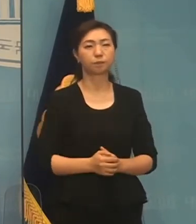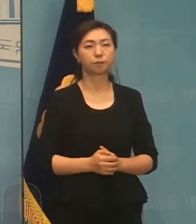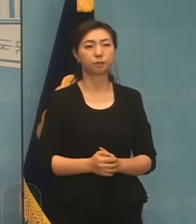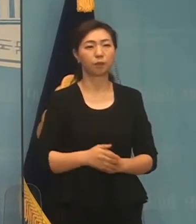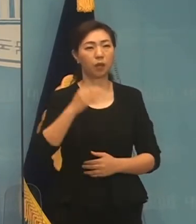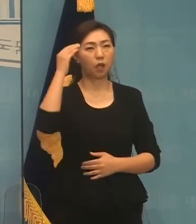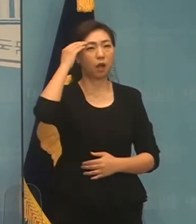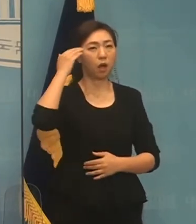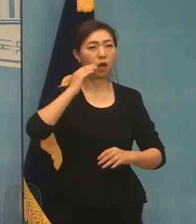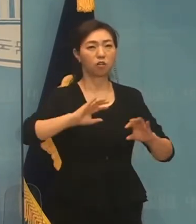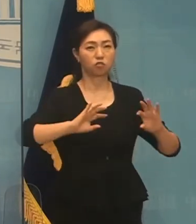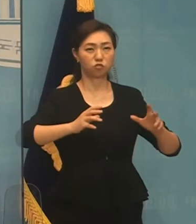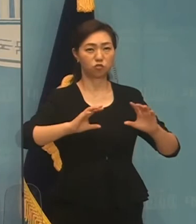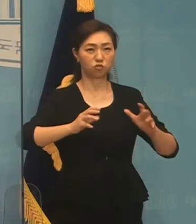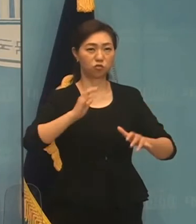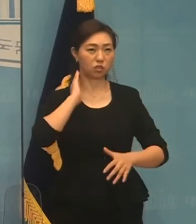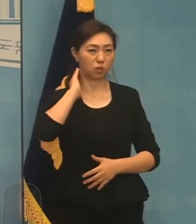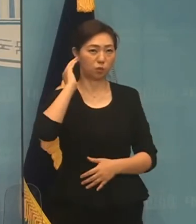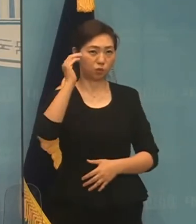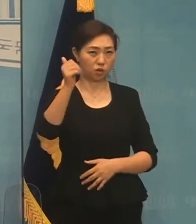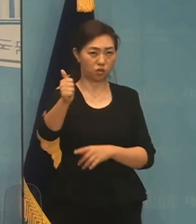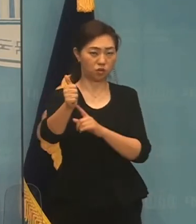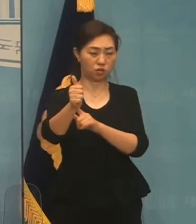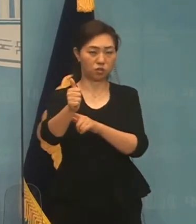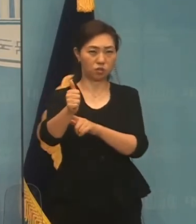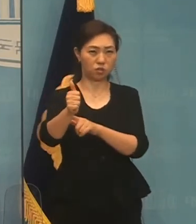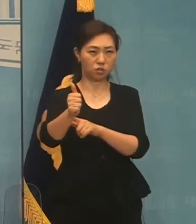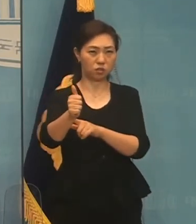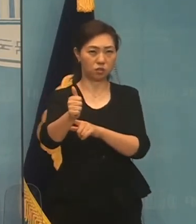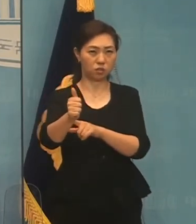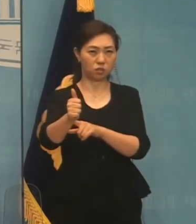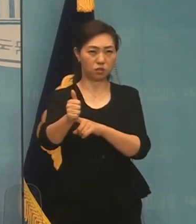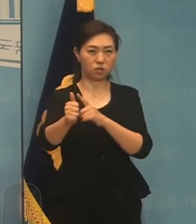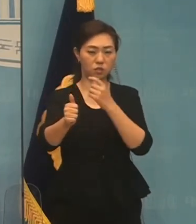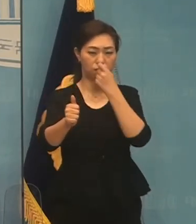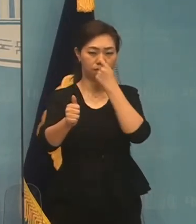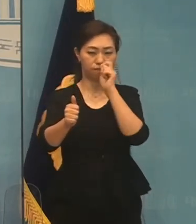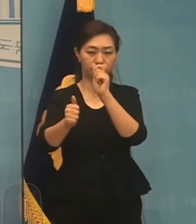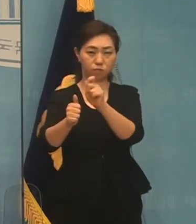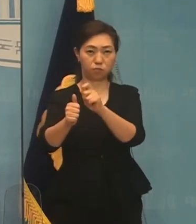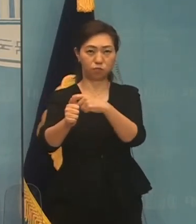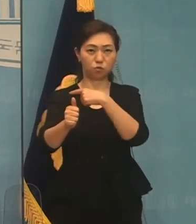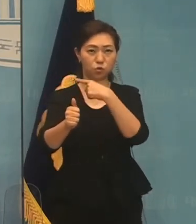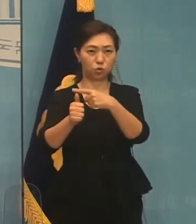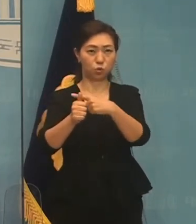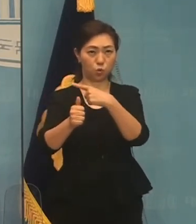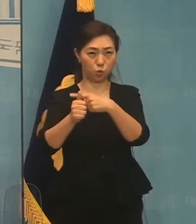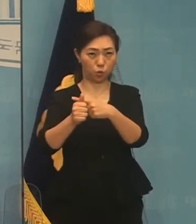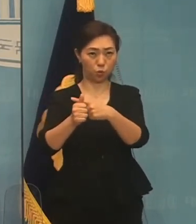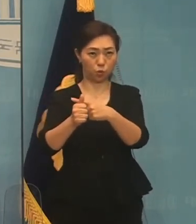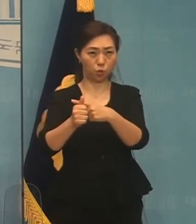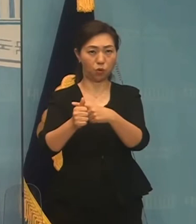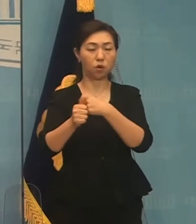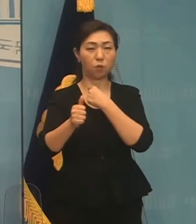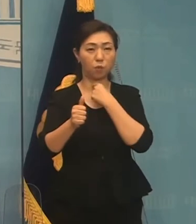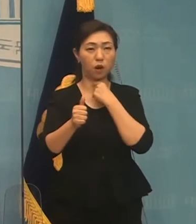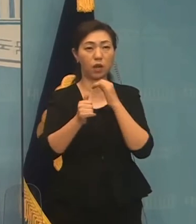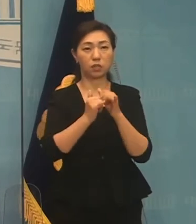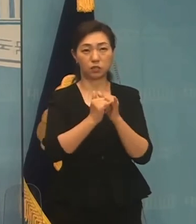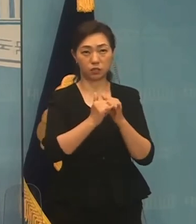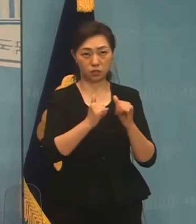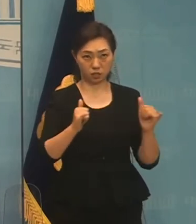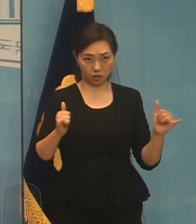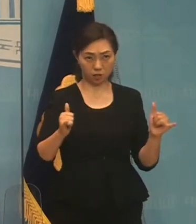대한민국 국가 원수를 음해 모욕호조하는 일체의